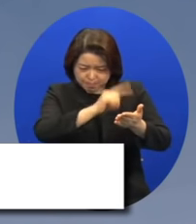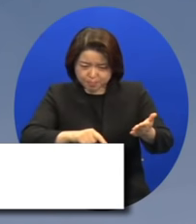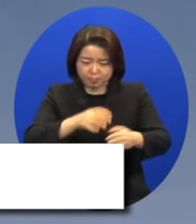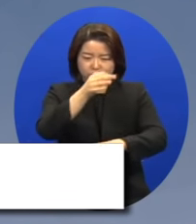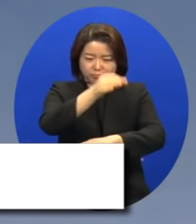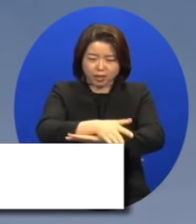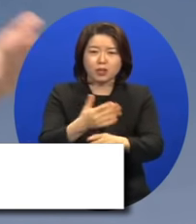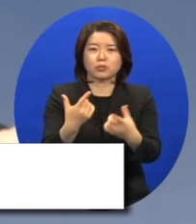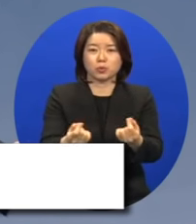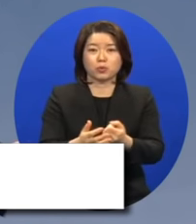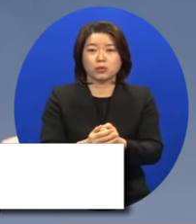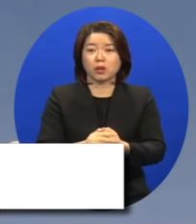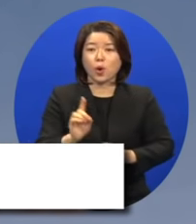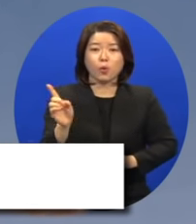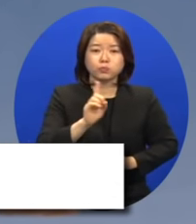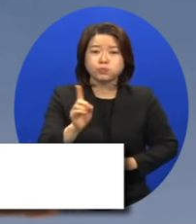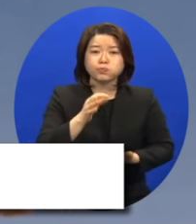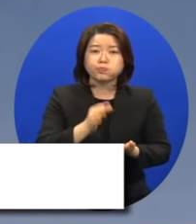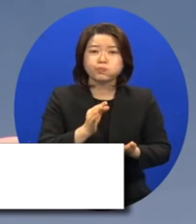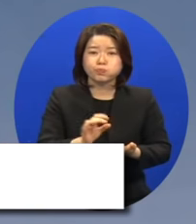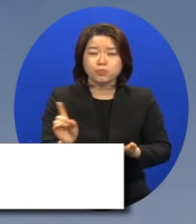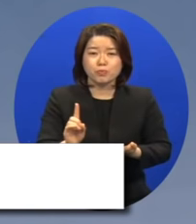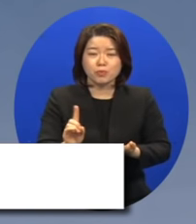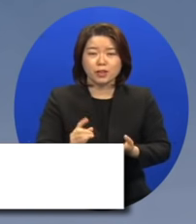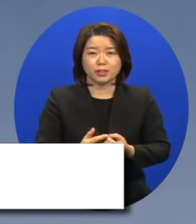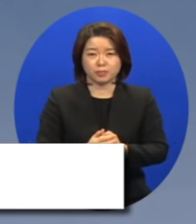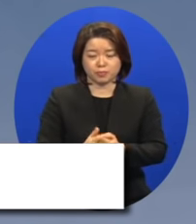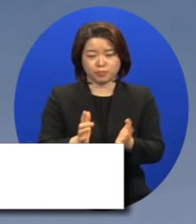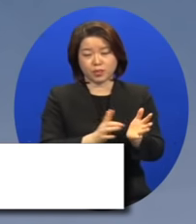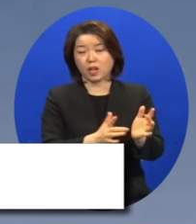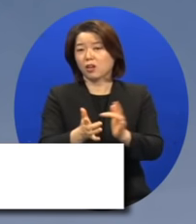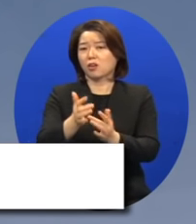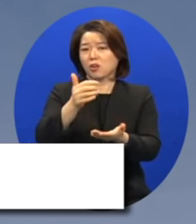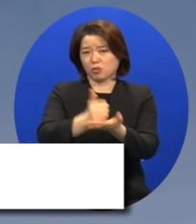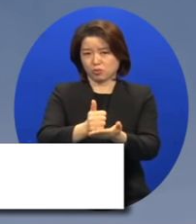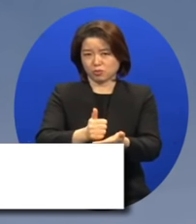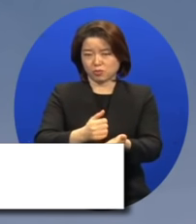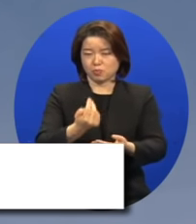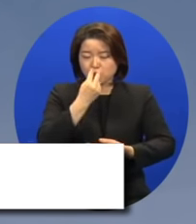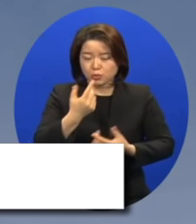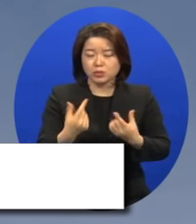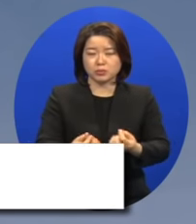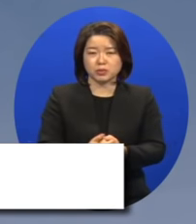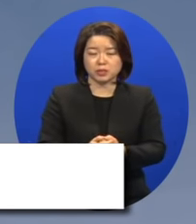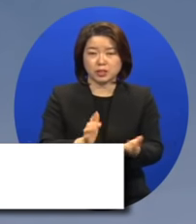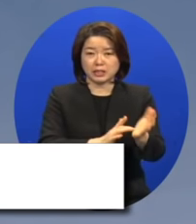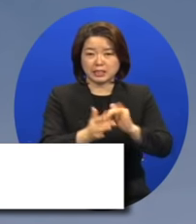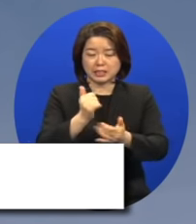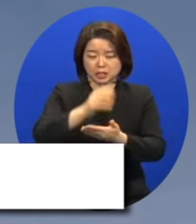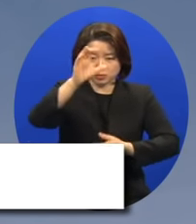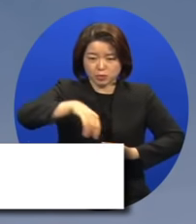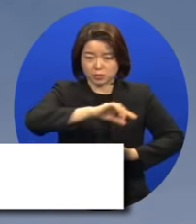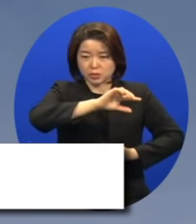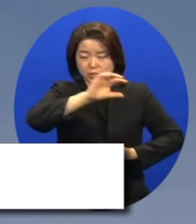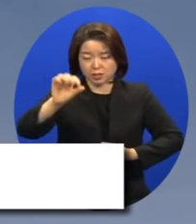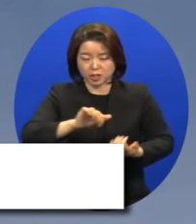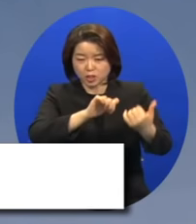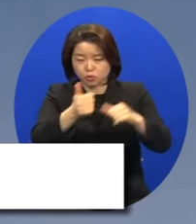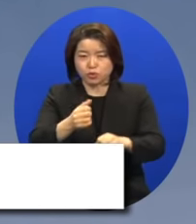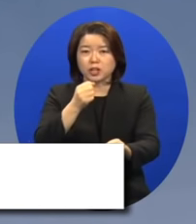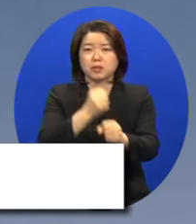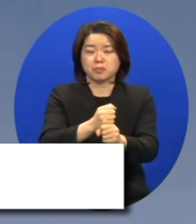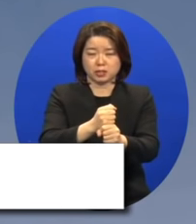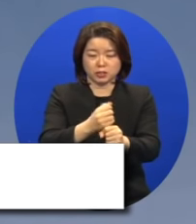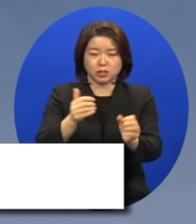사셨습니다. 그분은도대체어떤대가를치르셨나요? 그분은예수님이십니다.그분은예수님을십자가에못박혀죽게하셨고,그로인해 당신과